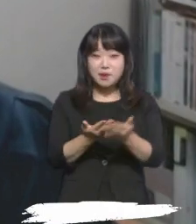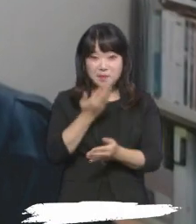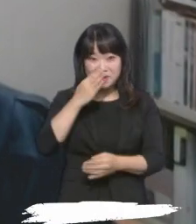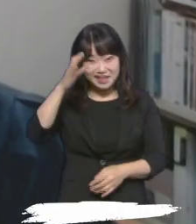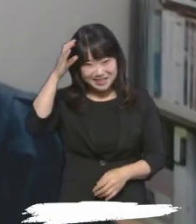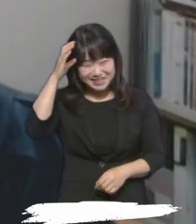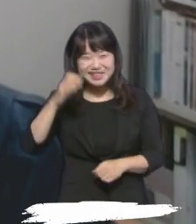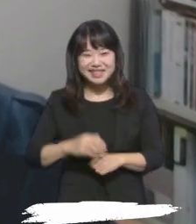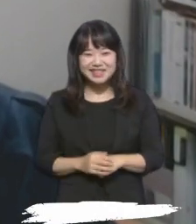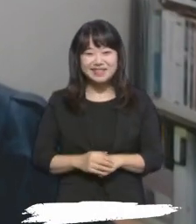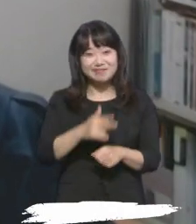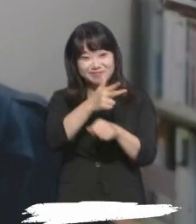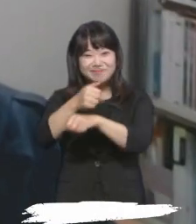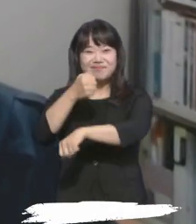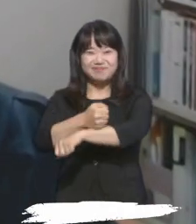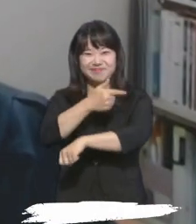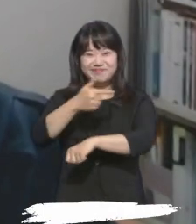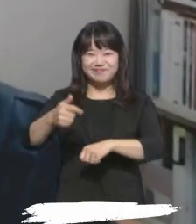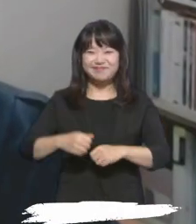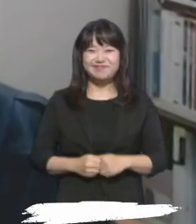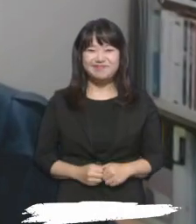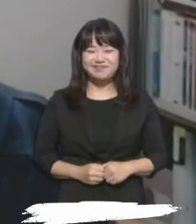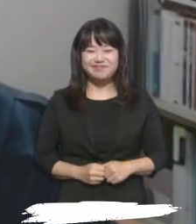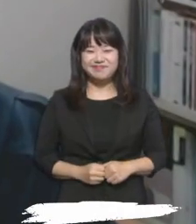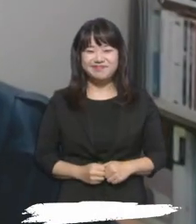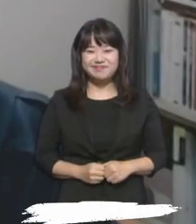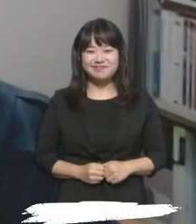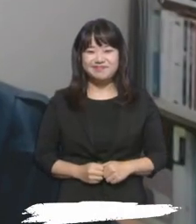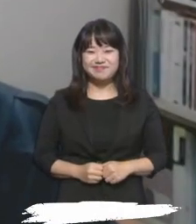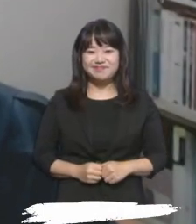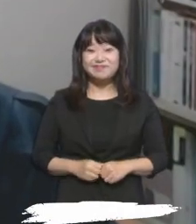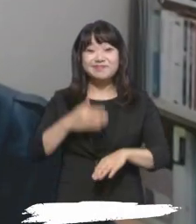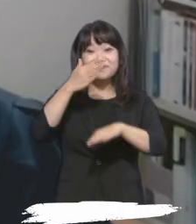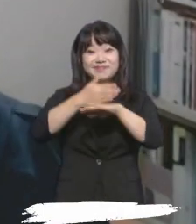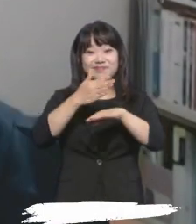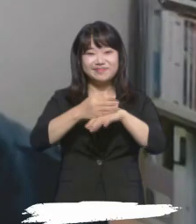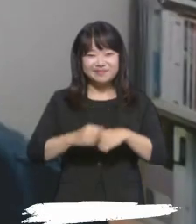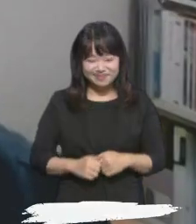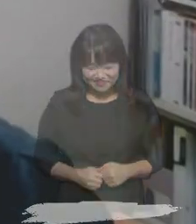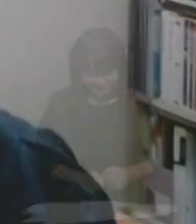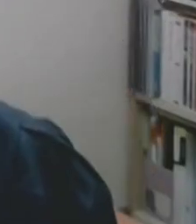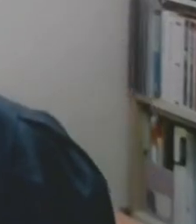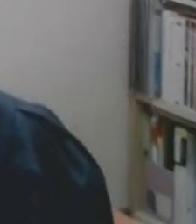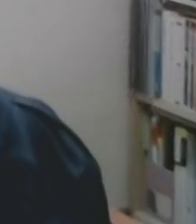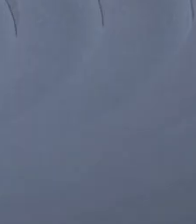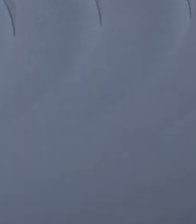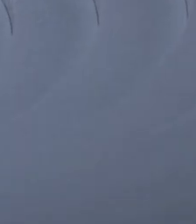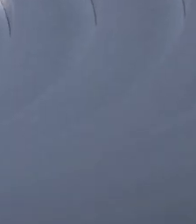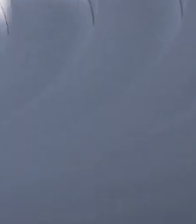되길 기대해 봅니다. 취재하느라 고생 많으셨습니다. 고맙습니다.